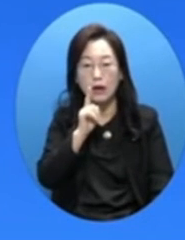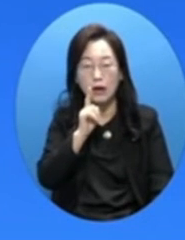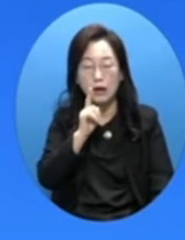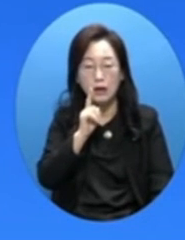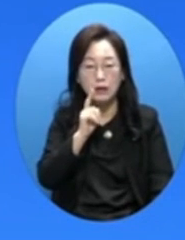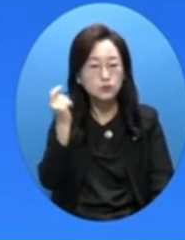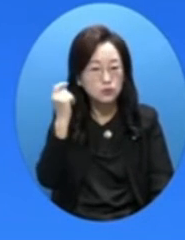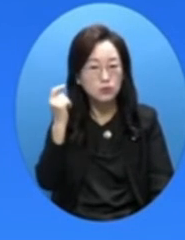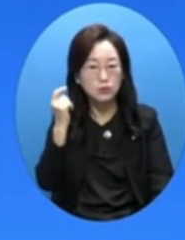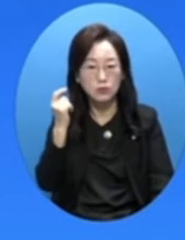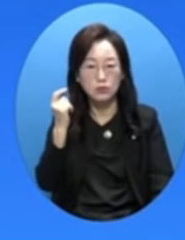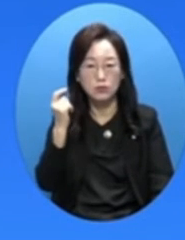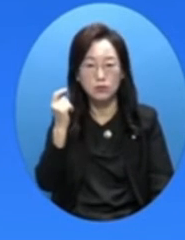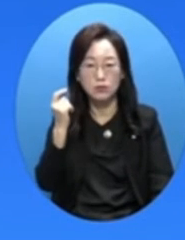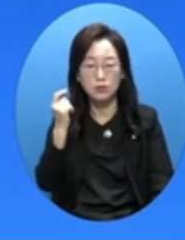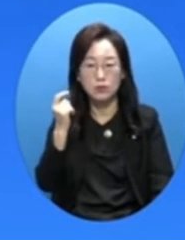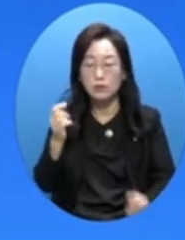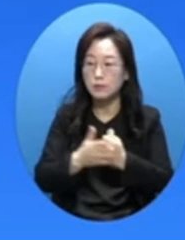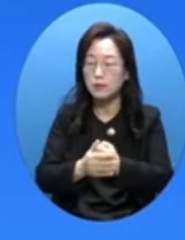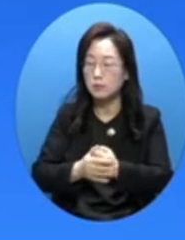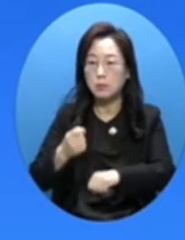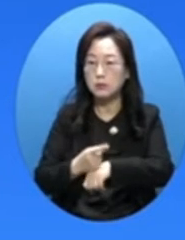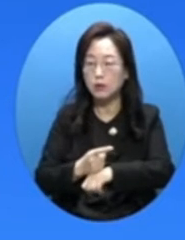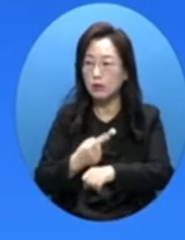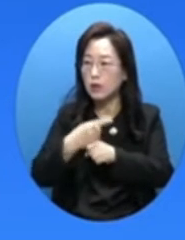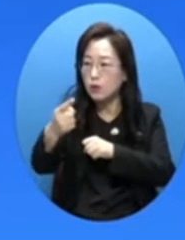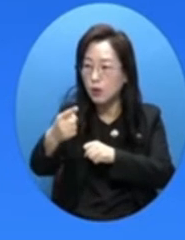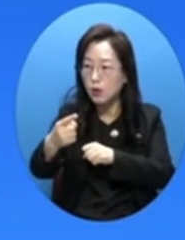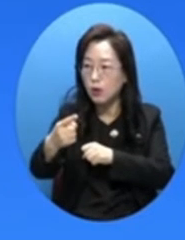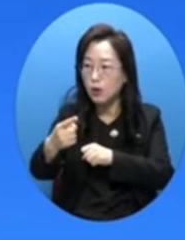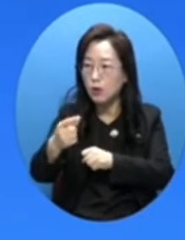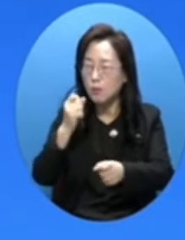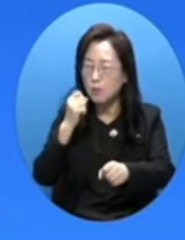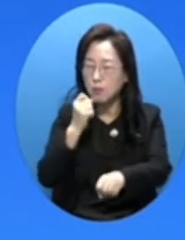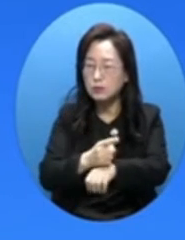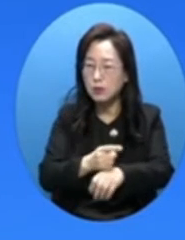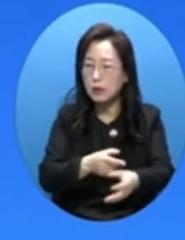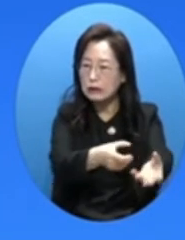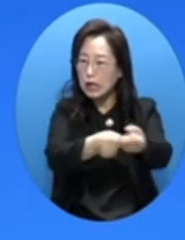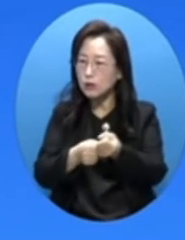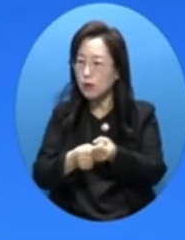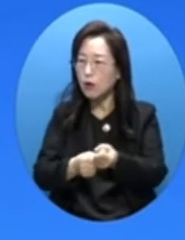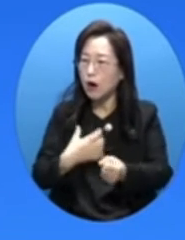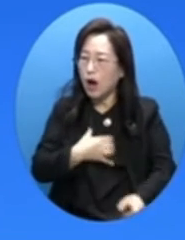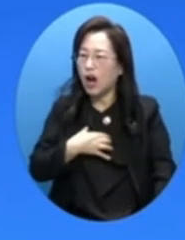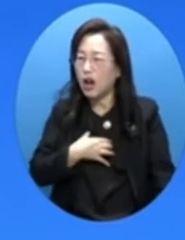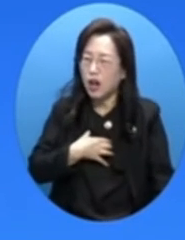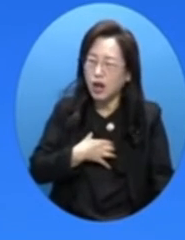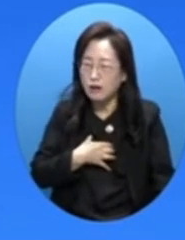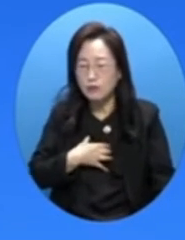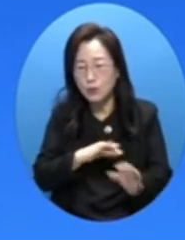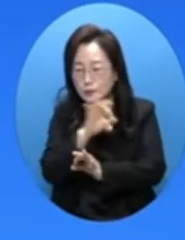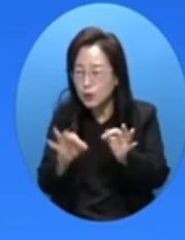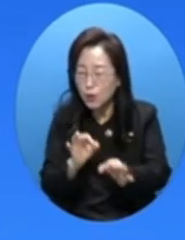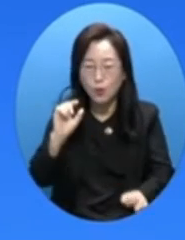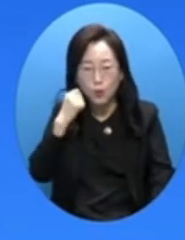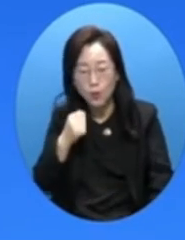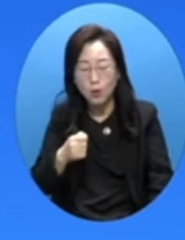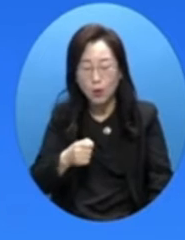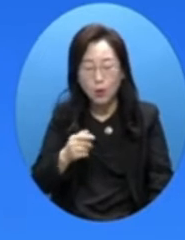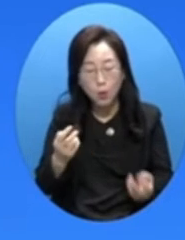이야기합니다. 그래서 벌써부터 내년도 걱정을 땡겨서 하고 있습니다. 아이고 내년도 경제가 어렵다는데 큰일 났구나.